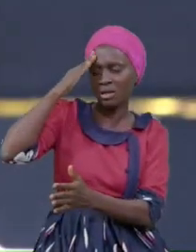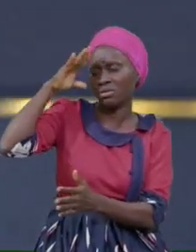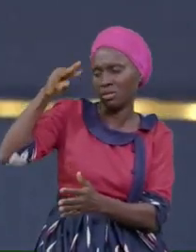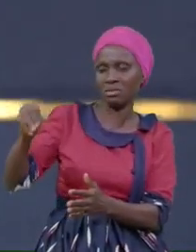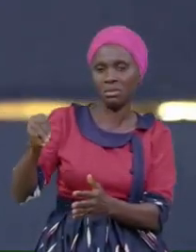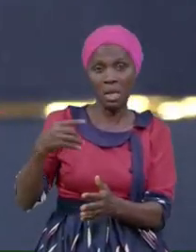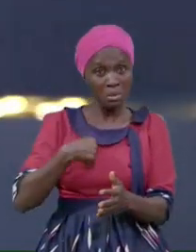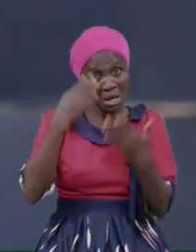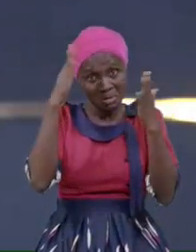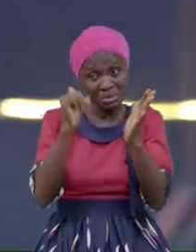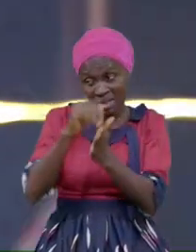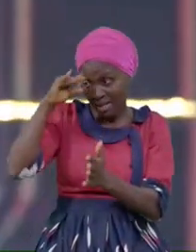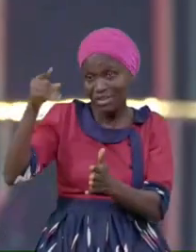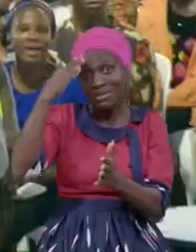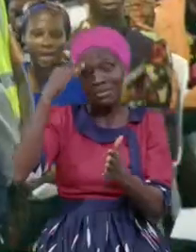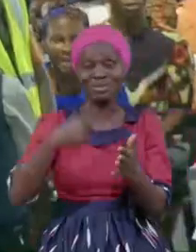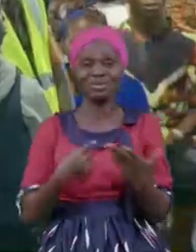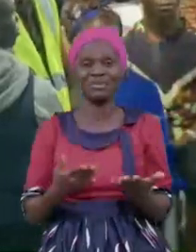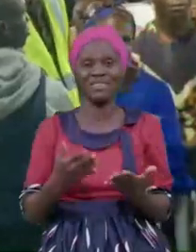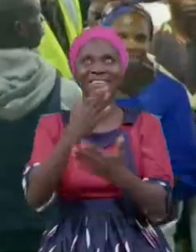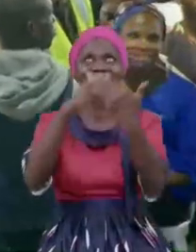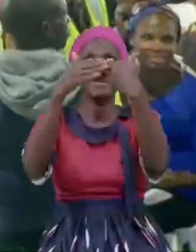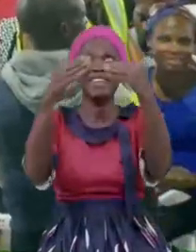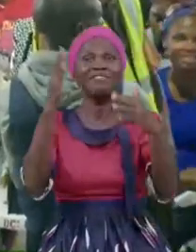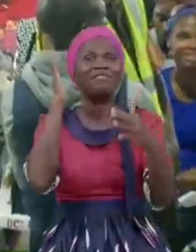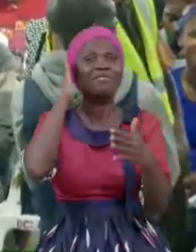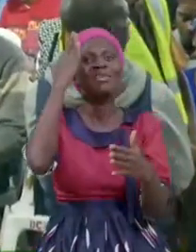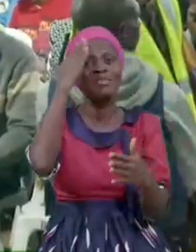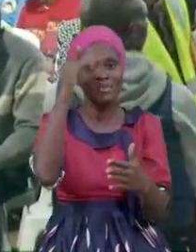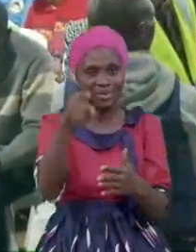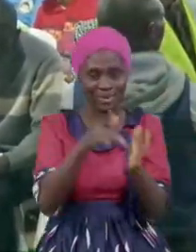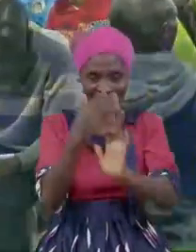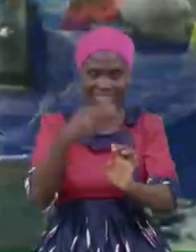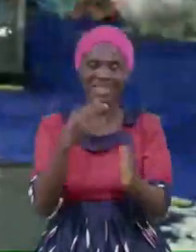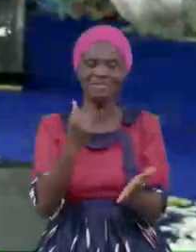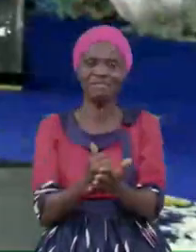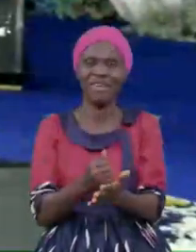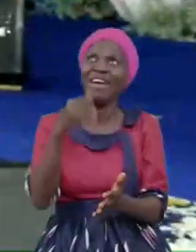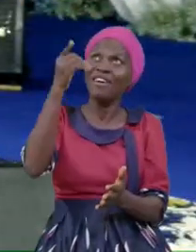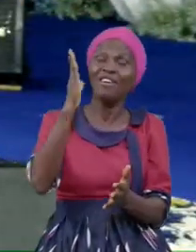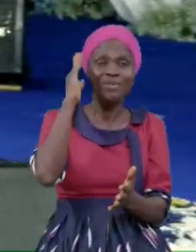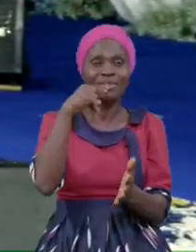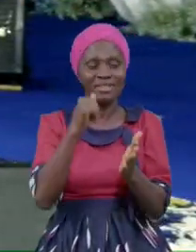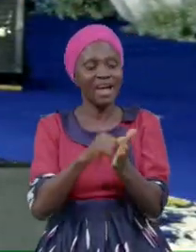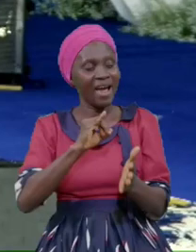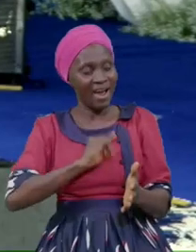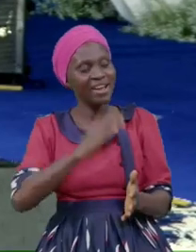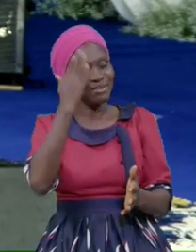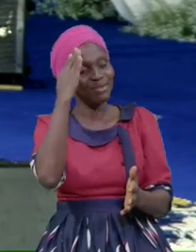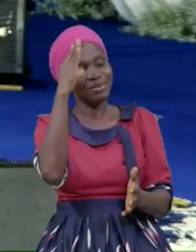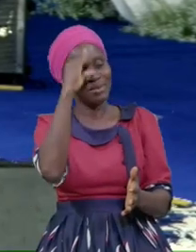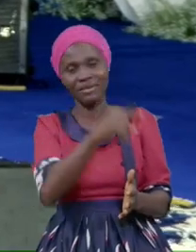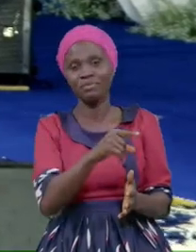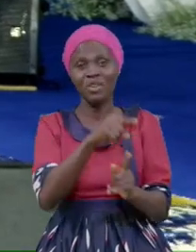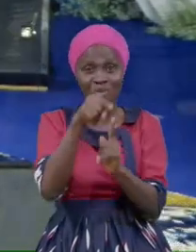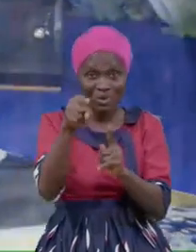pas qu'il me connaissait. Le ciel te connaîtra. Dieu dira, je le connais. Quand tu pries,